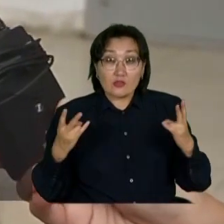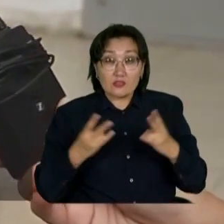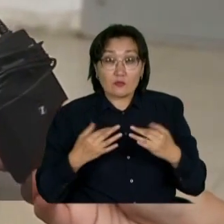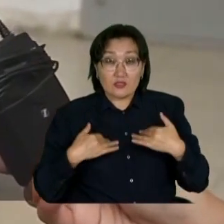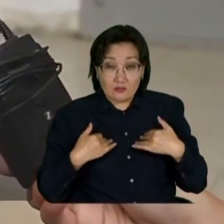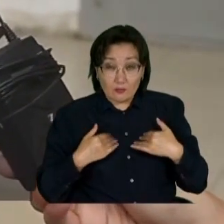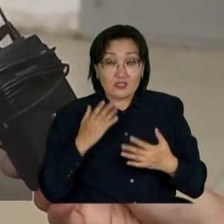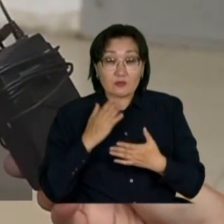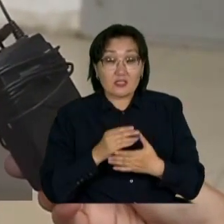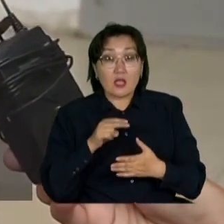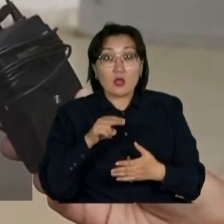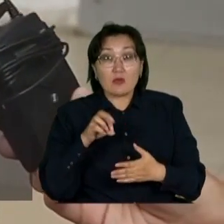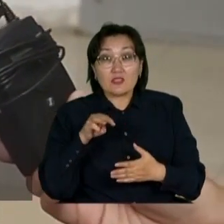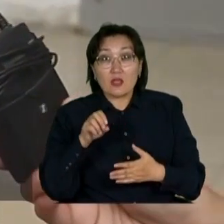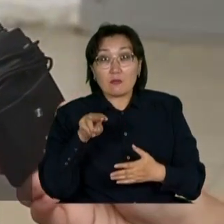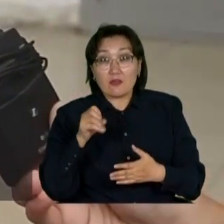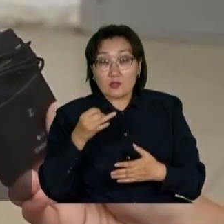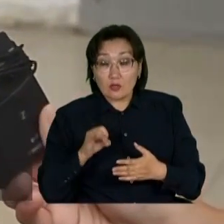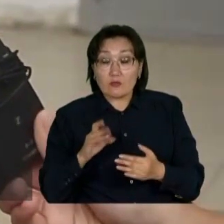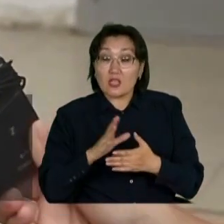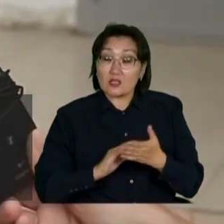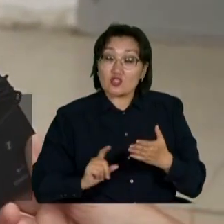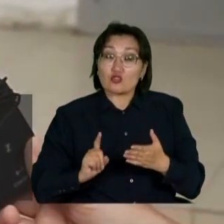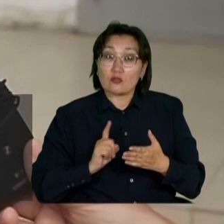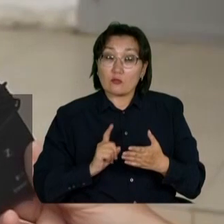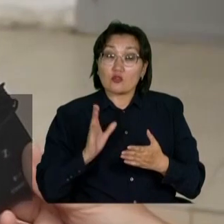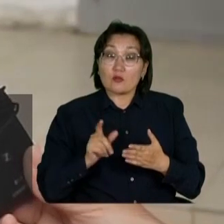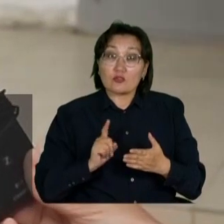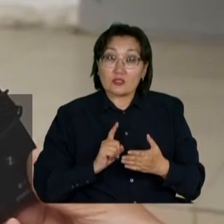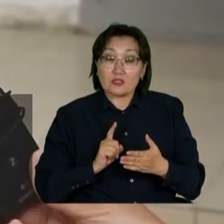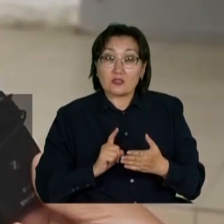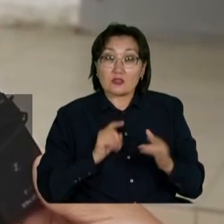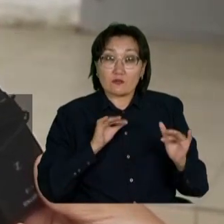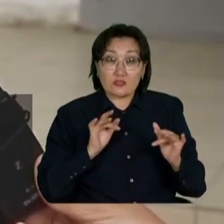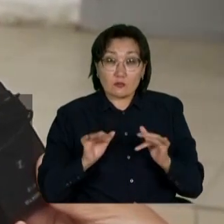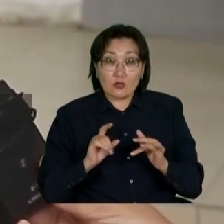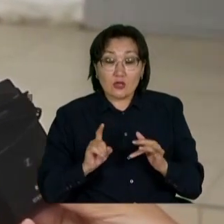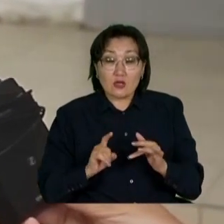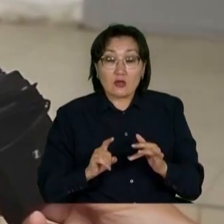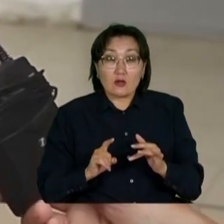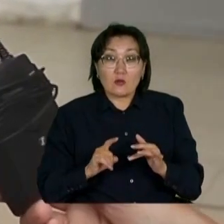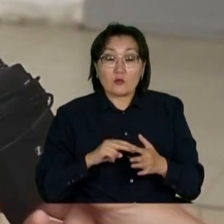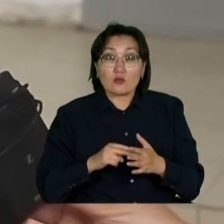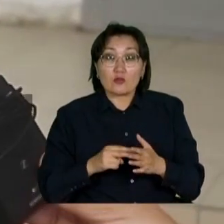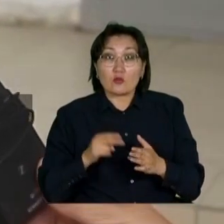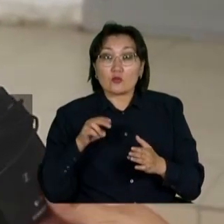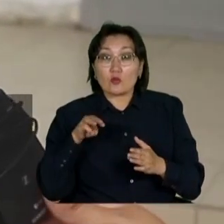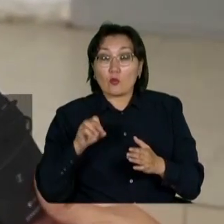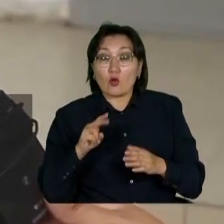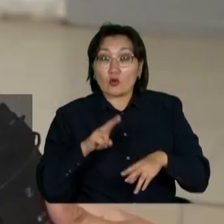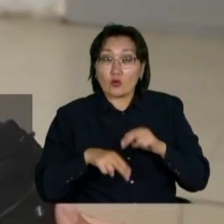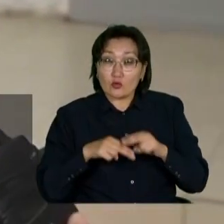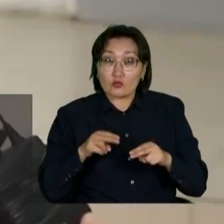признали потерпевшими, а теперь дальше ждем, ну как, будем ждать движения и шагов от ТО «Корлосстрой», потому